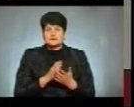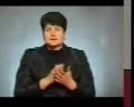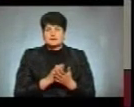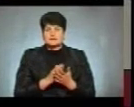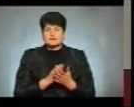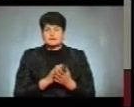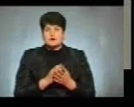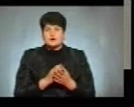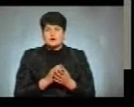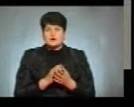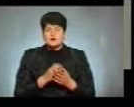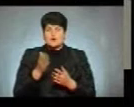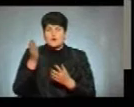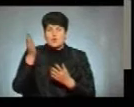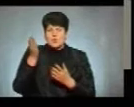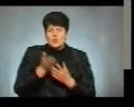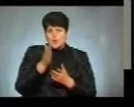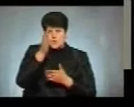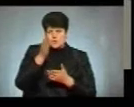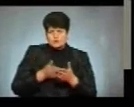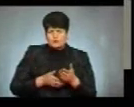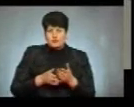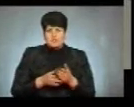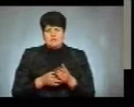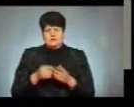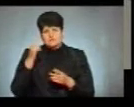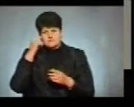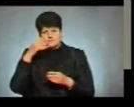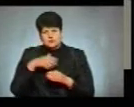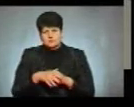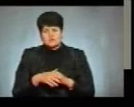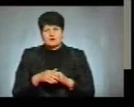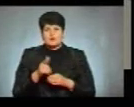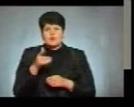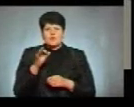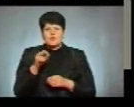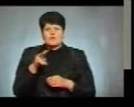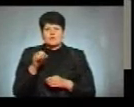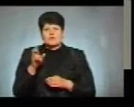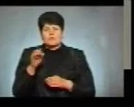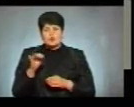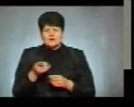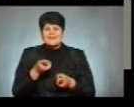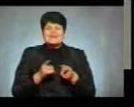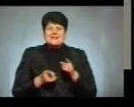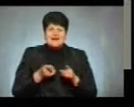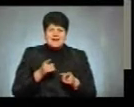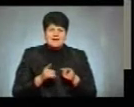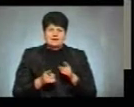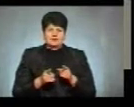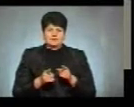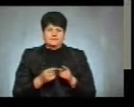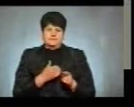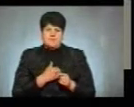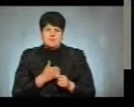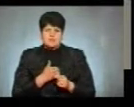таке роздвоєння в свідомості виборця, Голобородька, скажімо, і реального